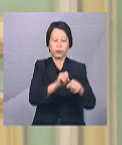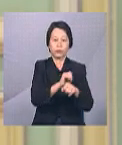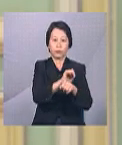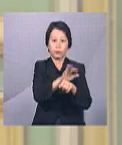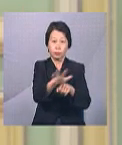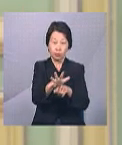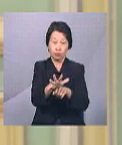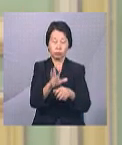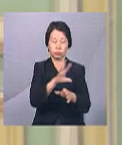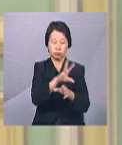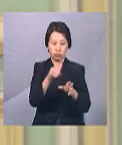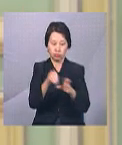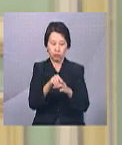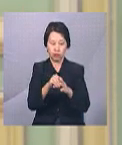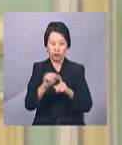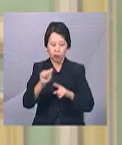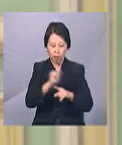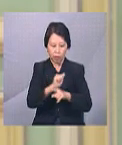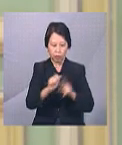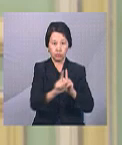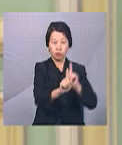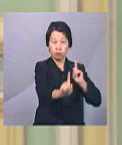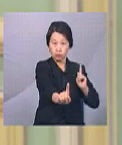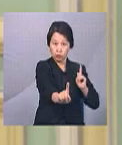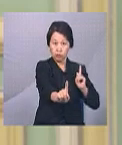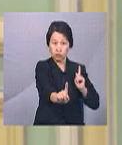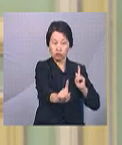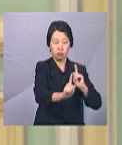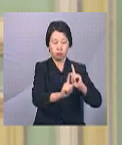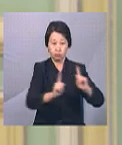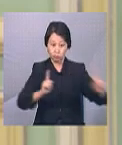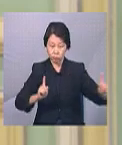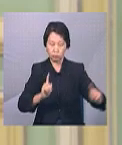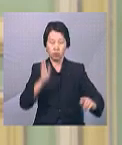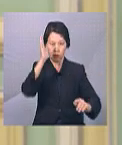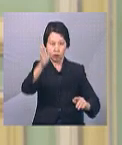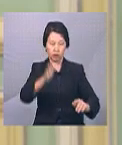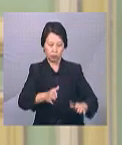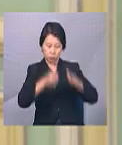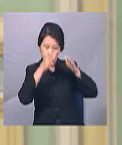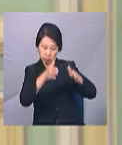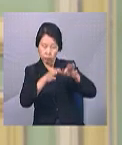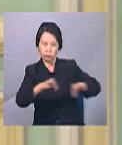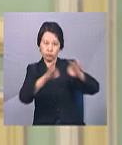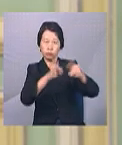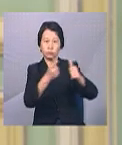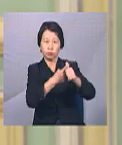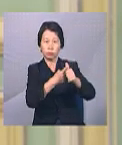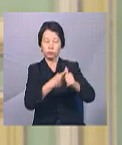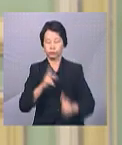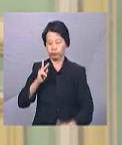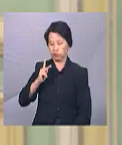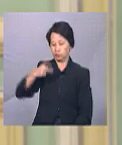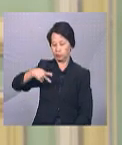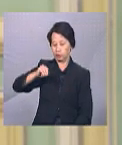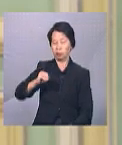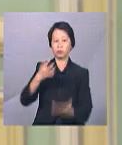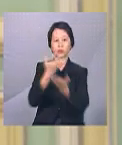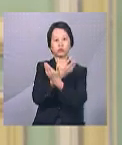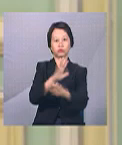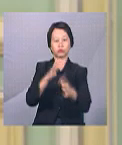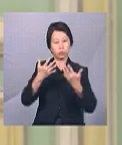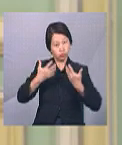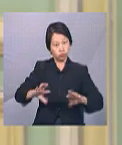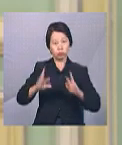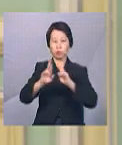termasuklah amalan penjarakan syow akan diberi keutamaan GPM telah menyediakan